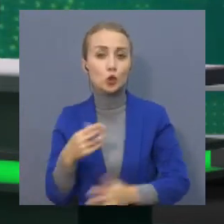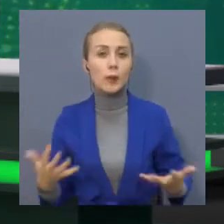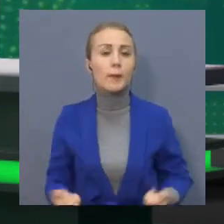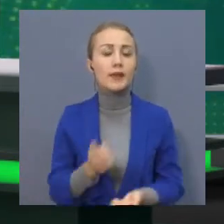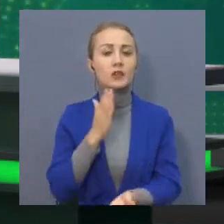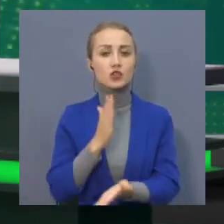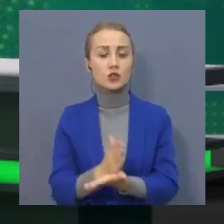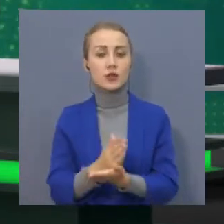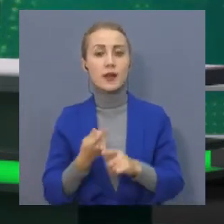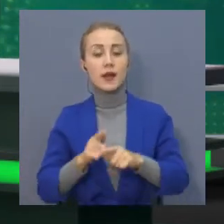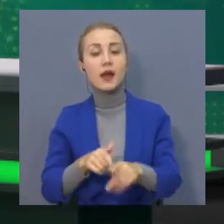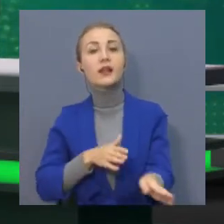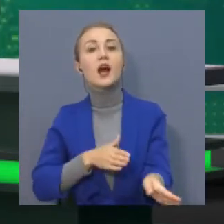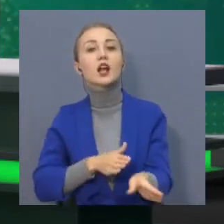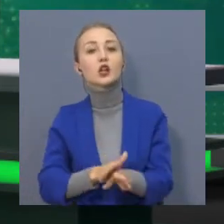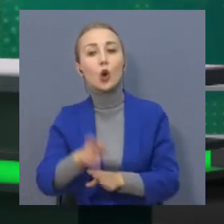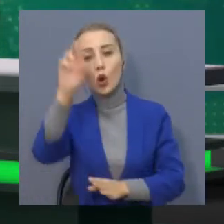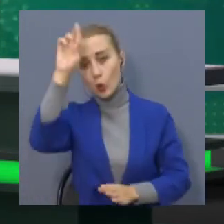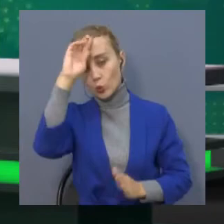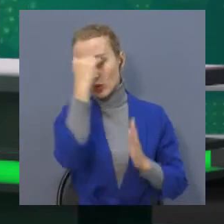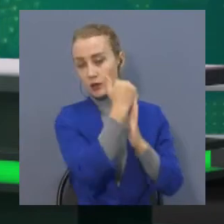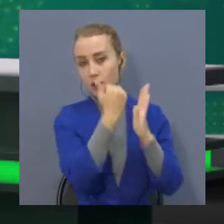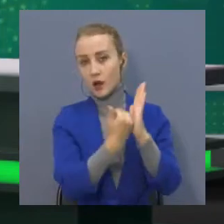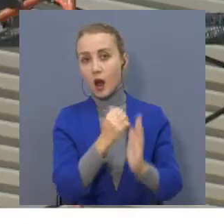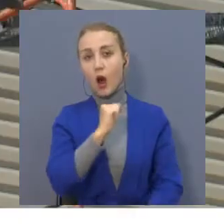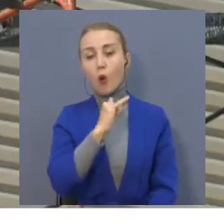картасы мемлекеттік бағдарламалары аясында жүзеге асырылып отыр.